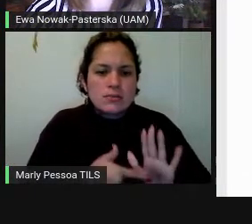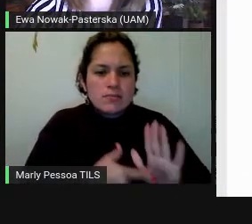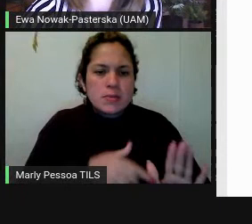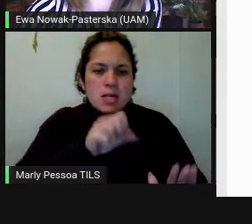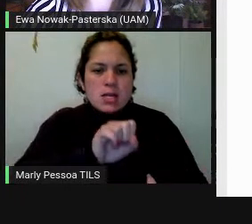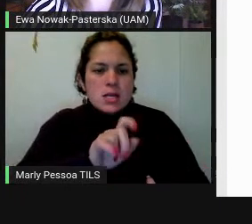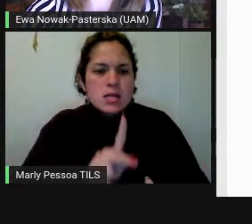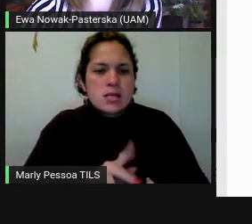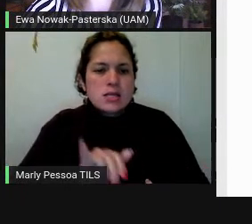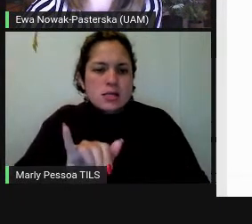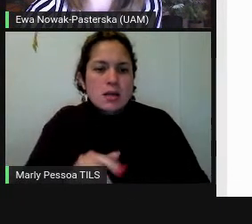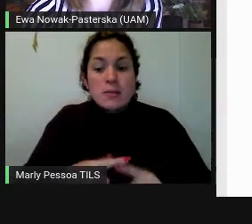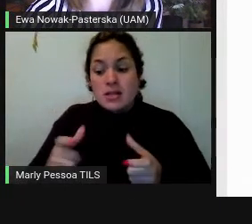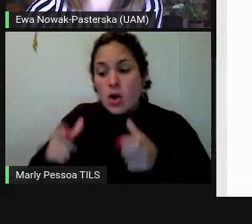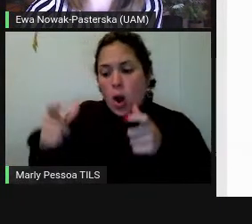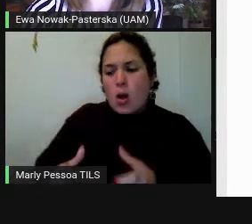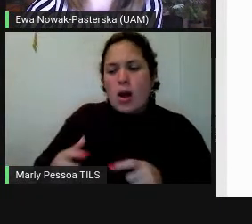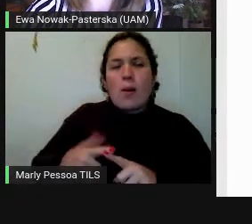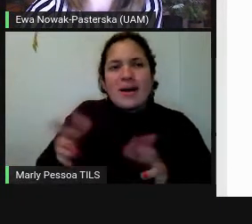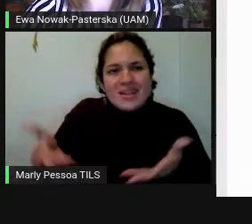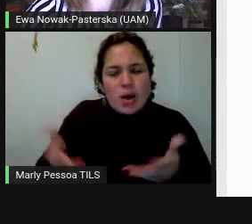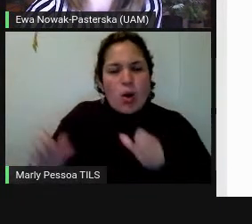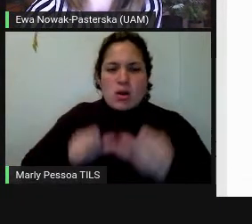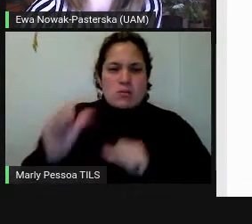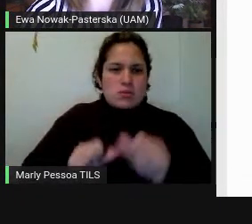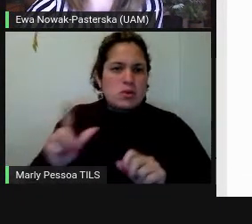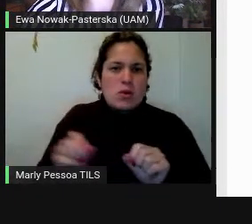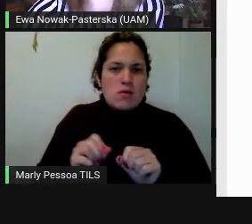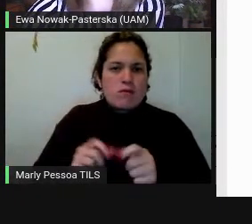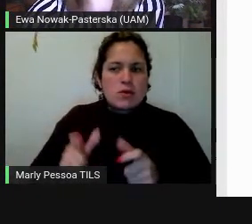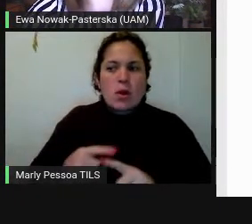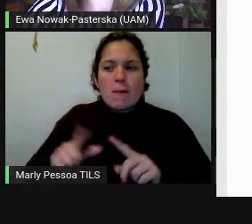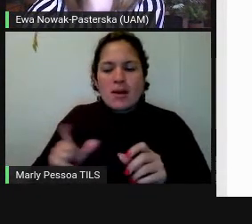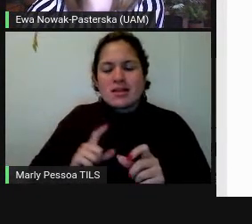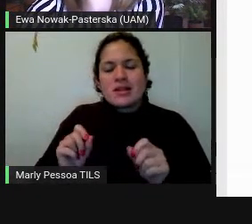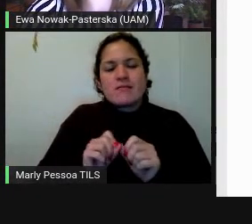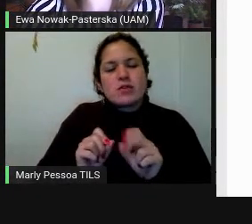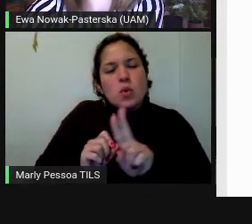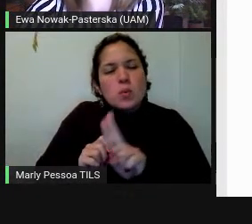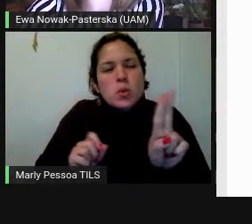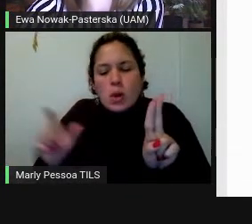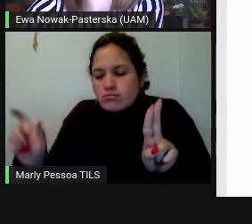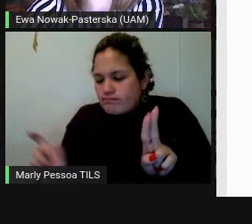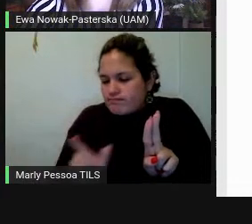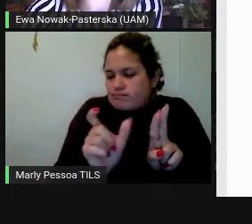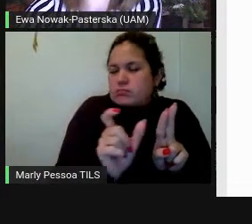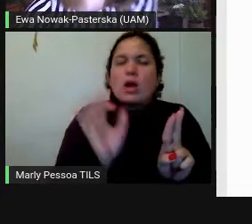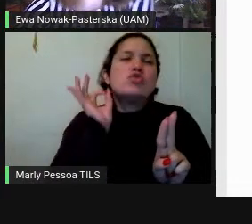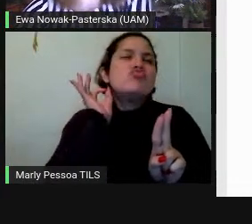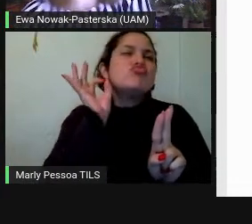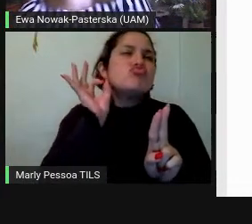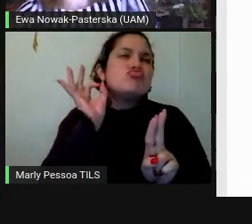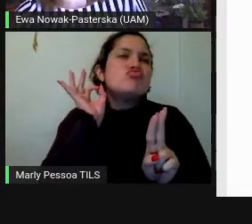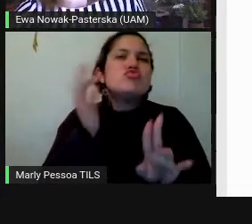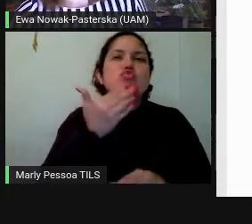não indicavam mais local, mas tinham essa função de fazer com que o sobrenome soasse mais nobre.